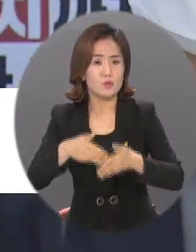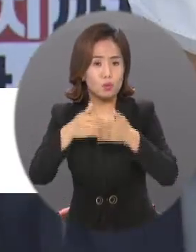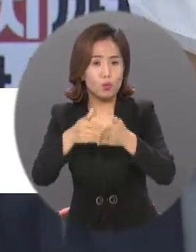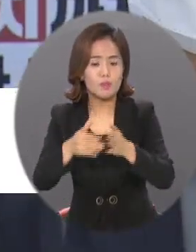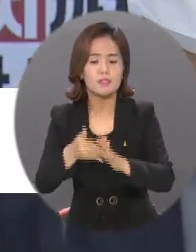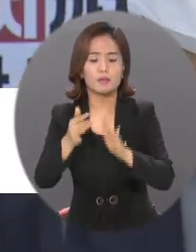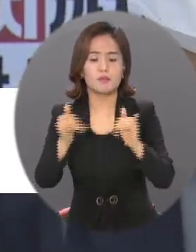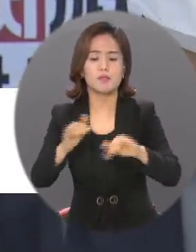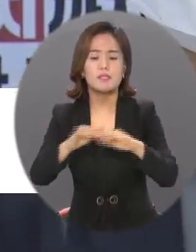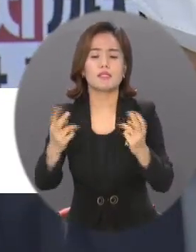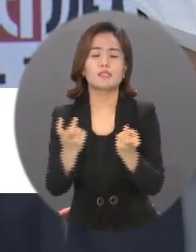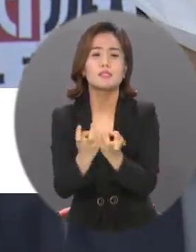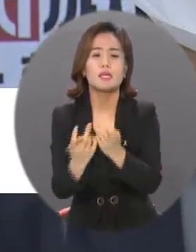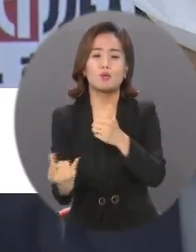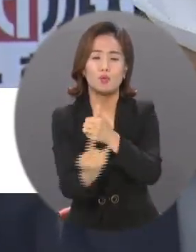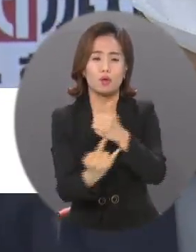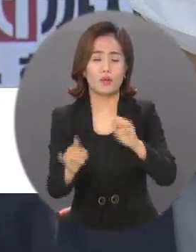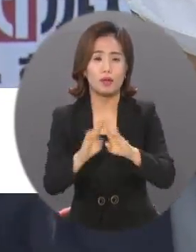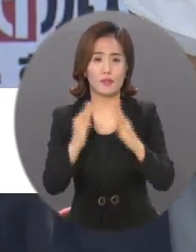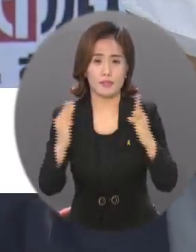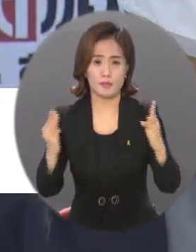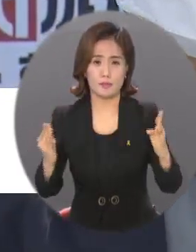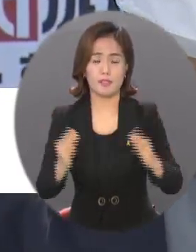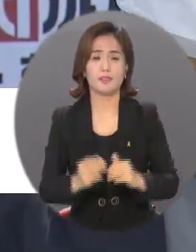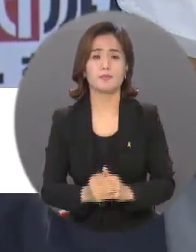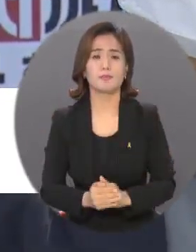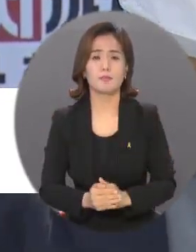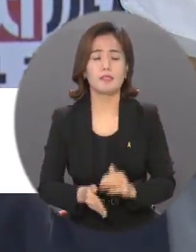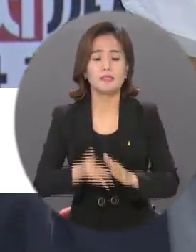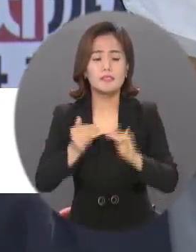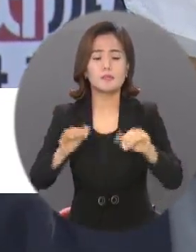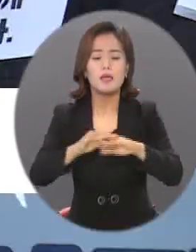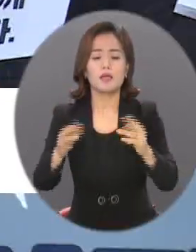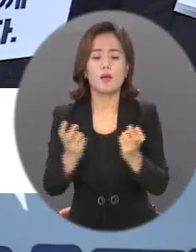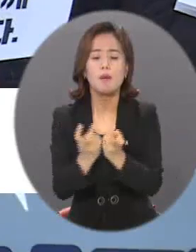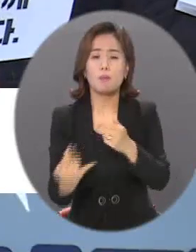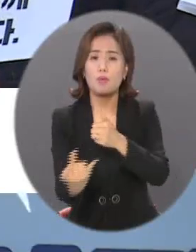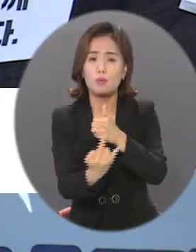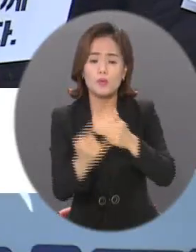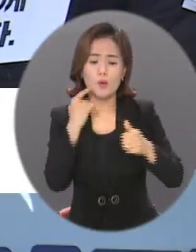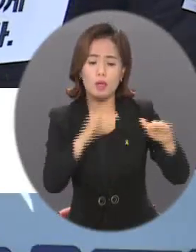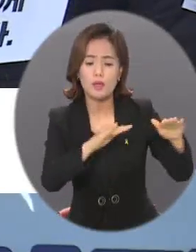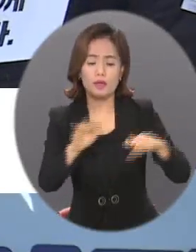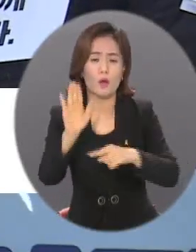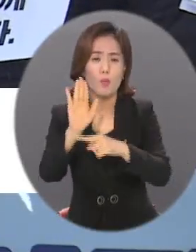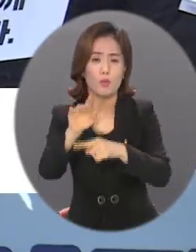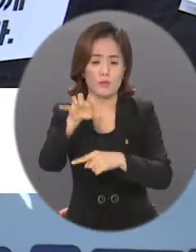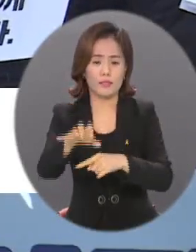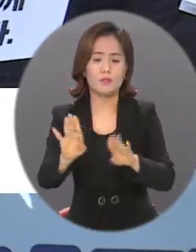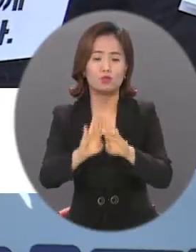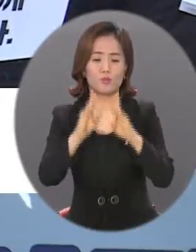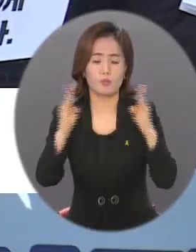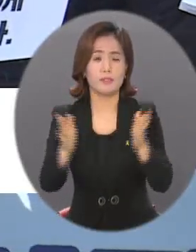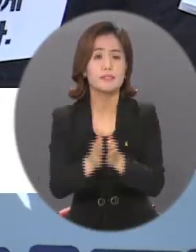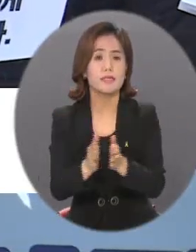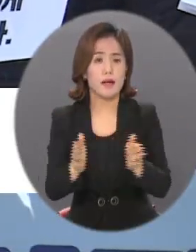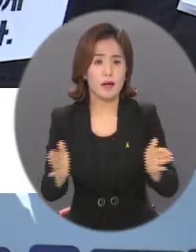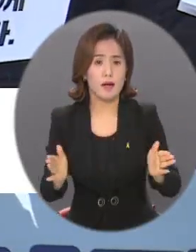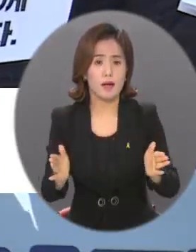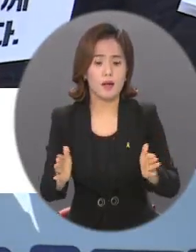촉구하는 시민대책위원회가 출범했습니다. 시민대책위는 광주해양에너지 본사에서 출범식을